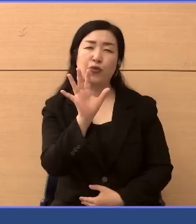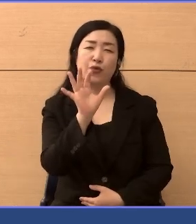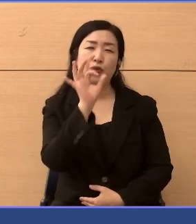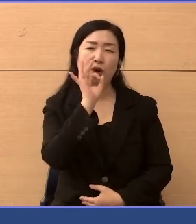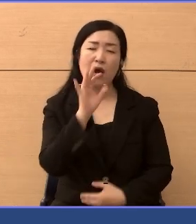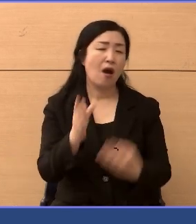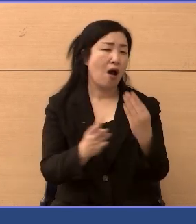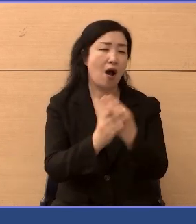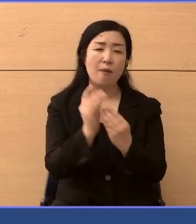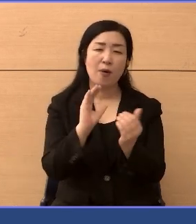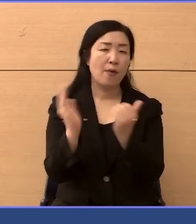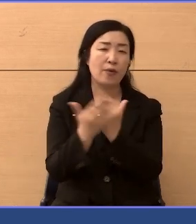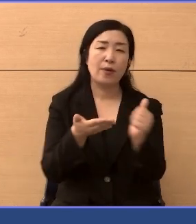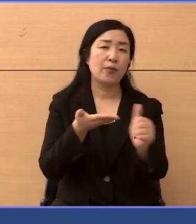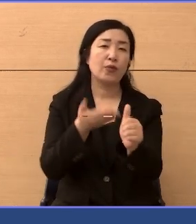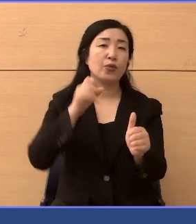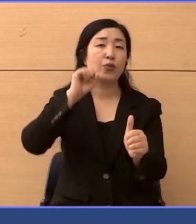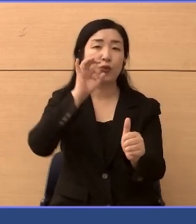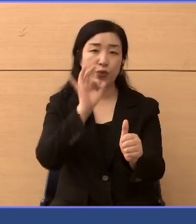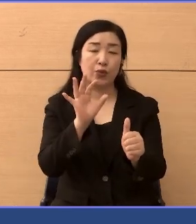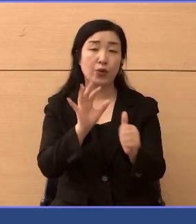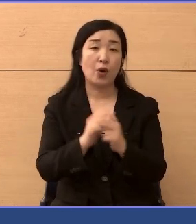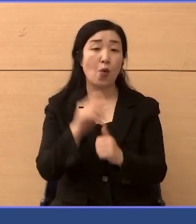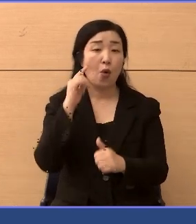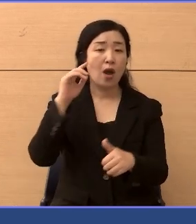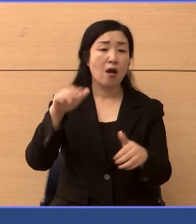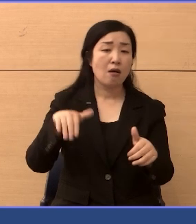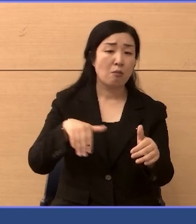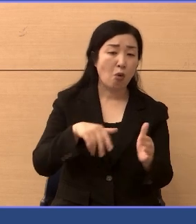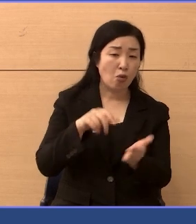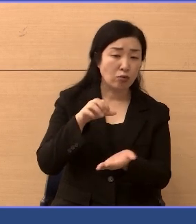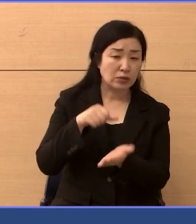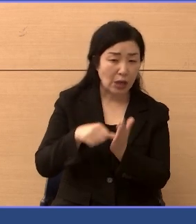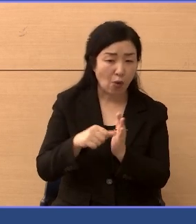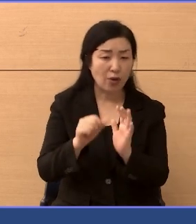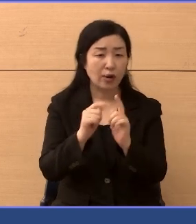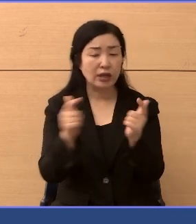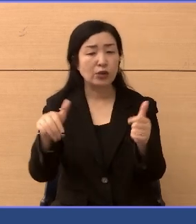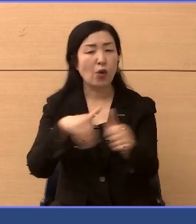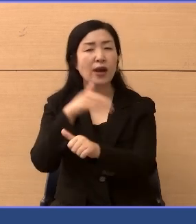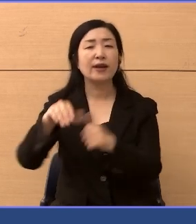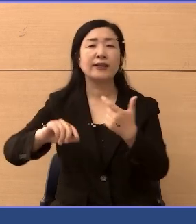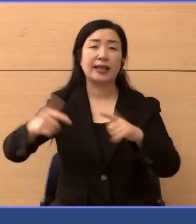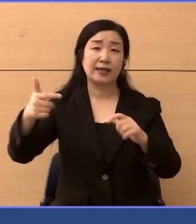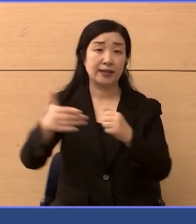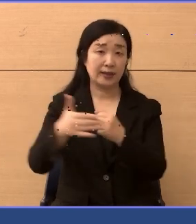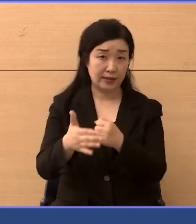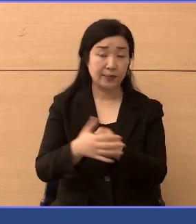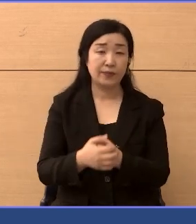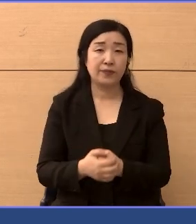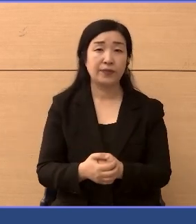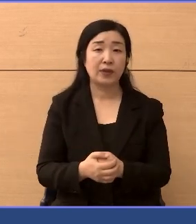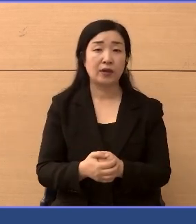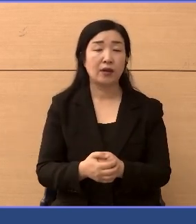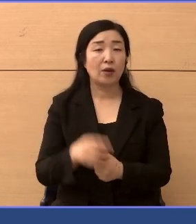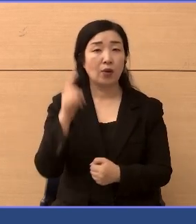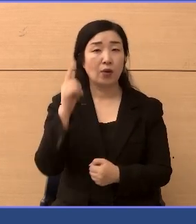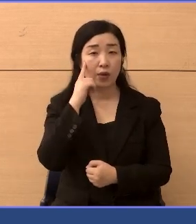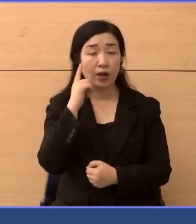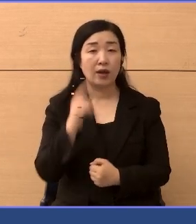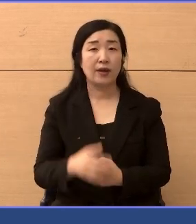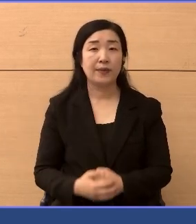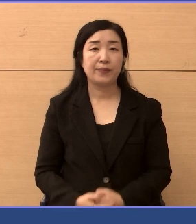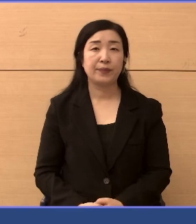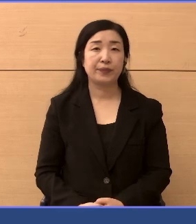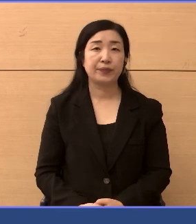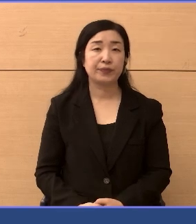번에 모든 걸 다 커버하기는 현실적으로 In 자원과 all 상황이 cultures and in all 제한적입니다. countries, 그리고 또 모든 문화나 no 나라에서 two parents 보시면